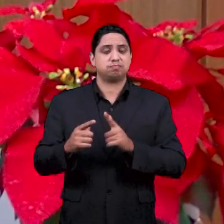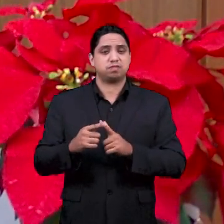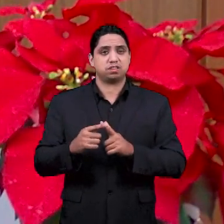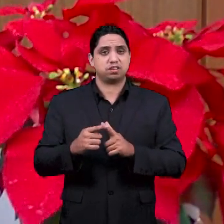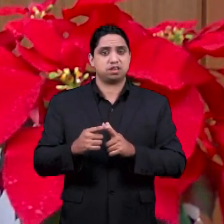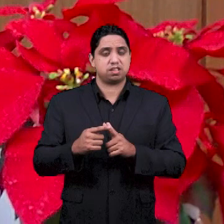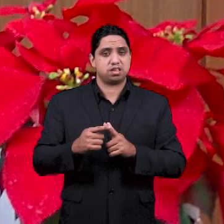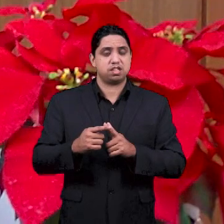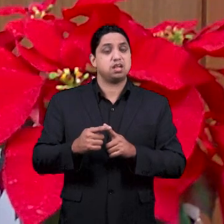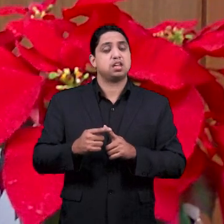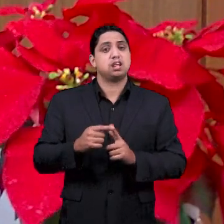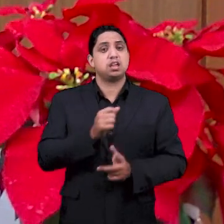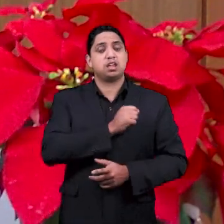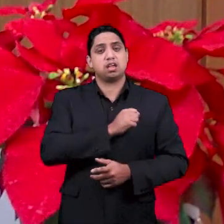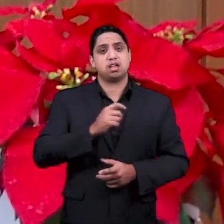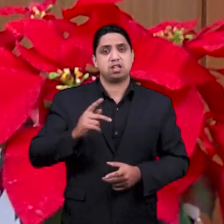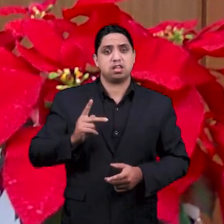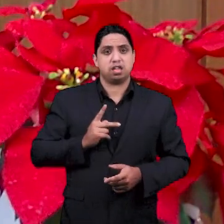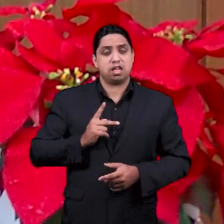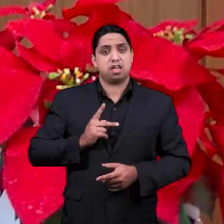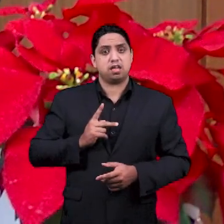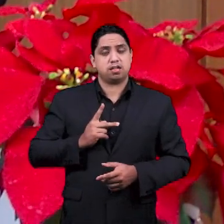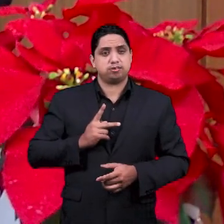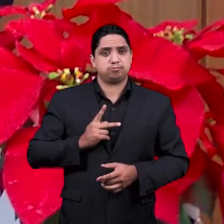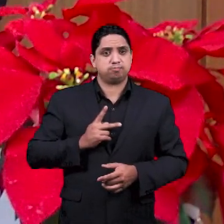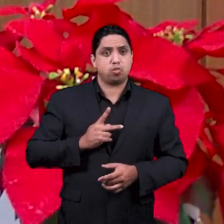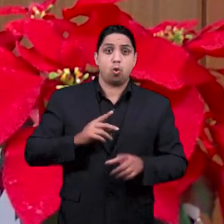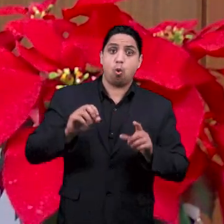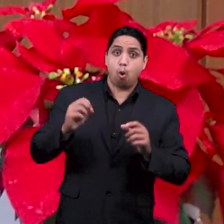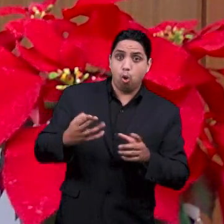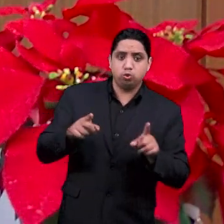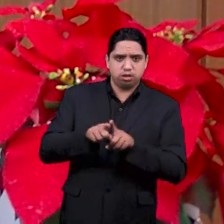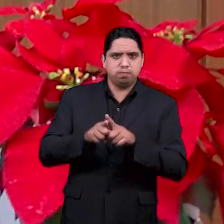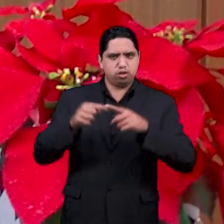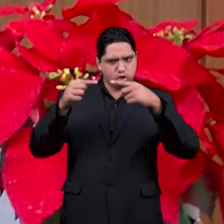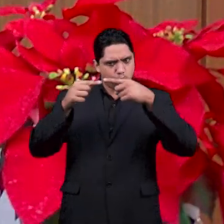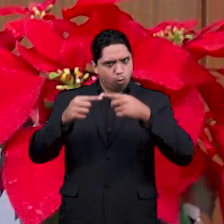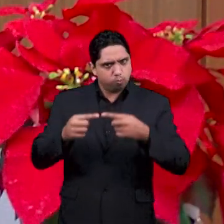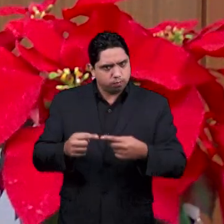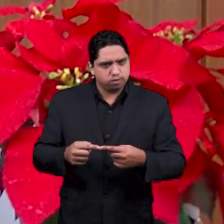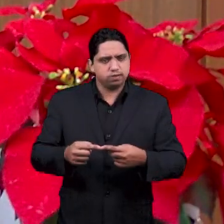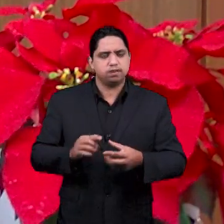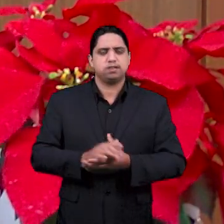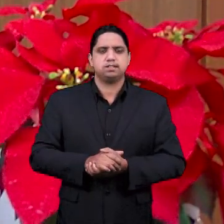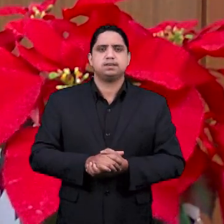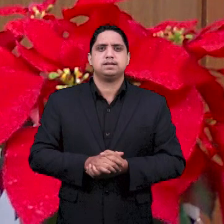от апостольской церкви. Итак, мы находим,